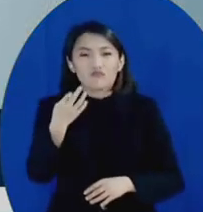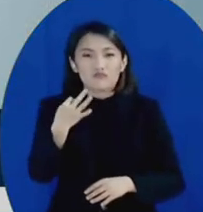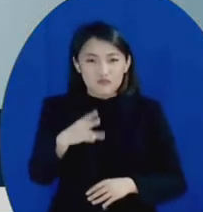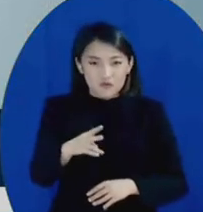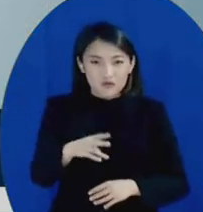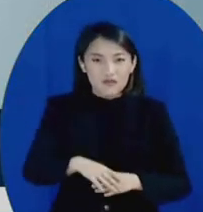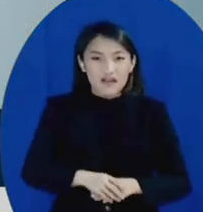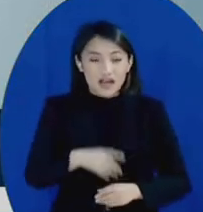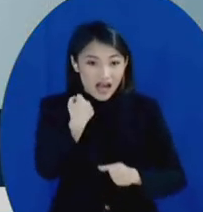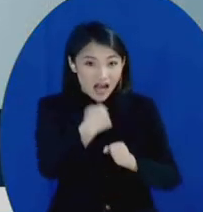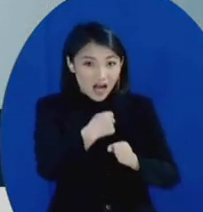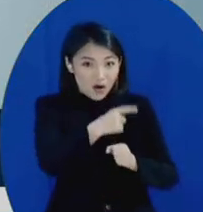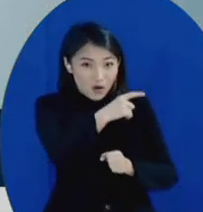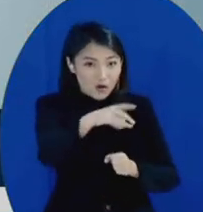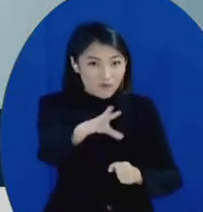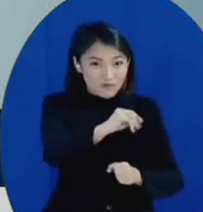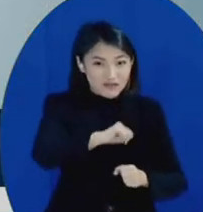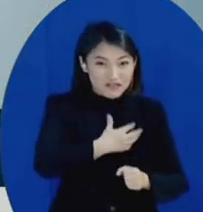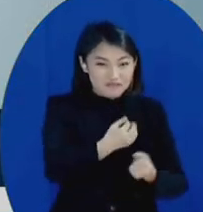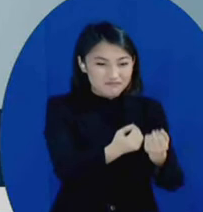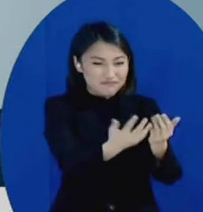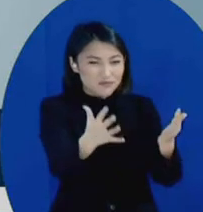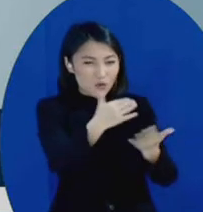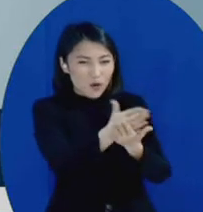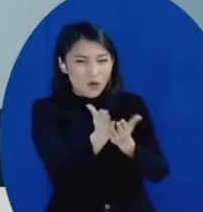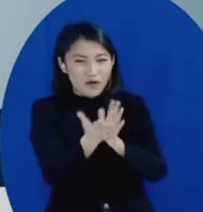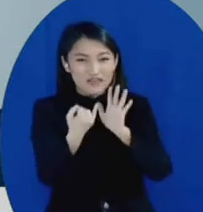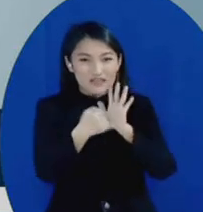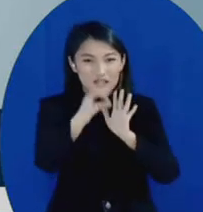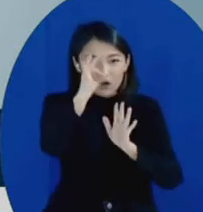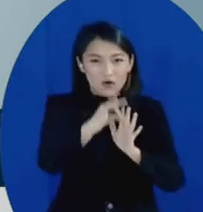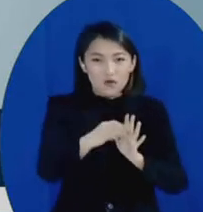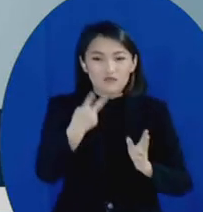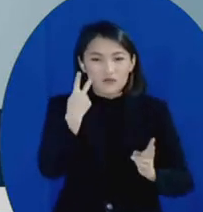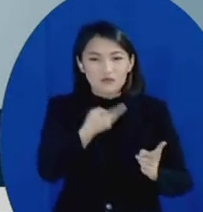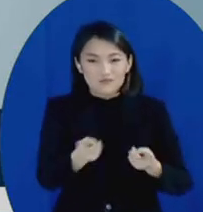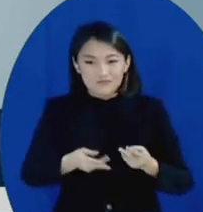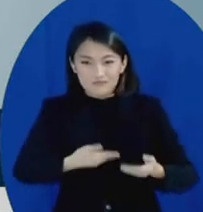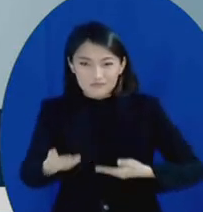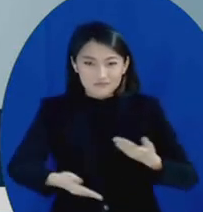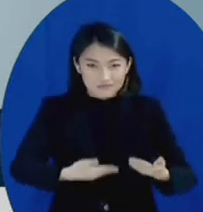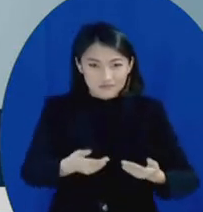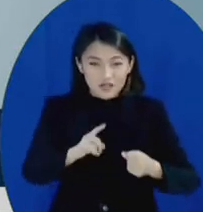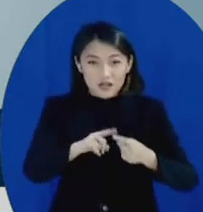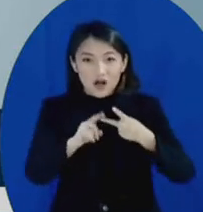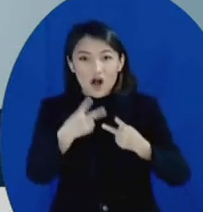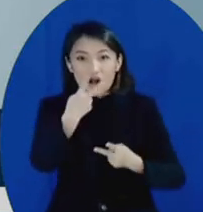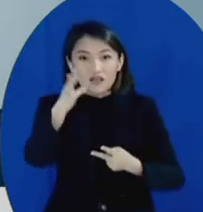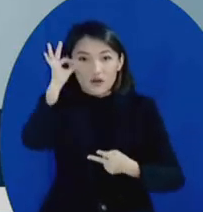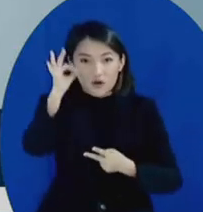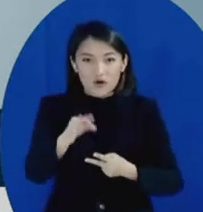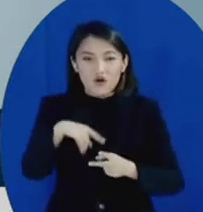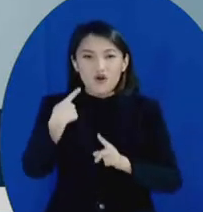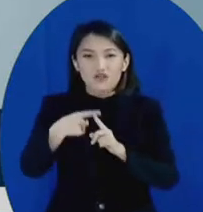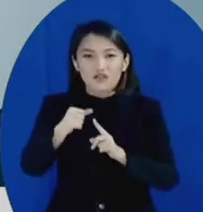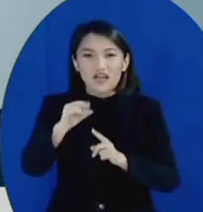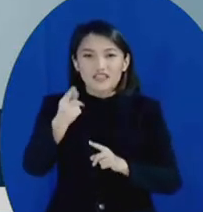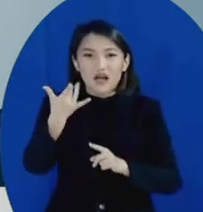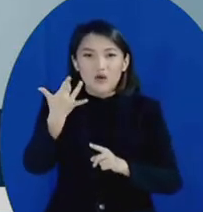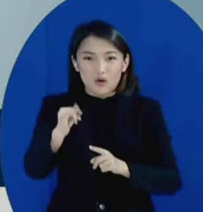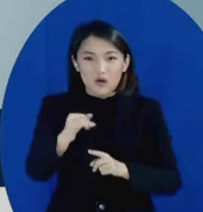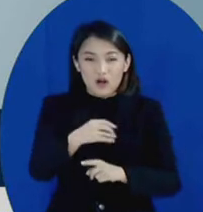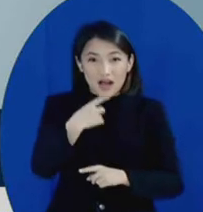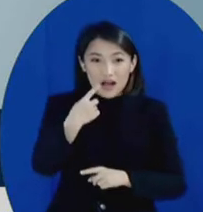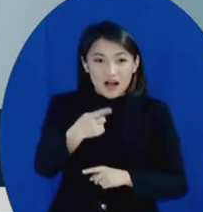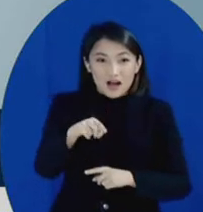засгийн идэвхтэй салбараар навч үзвэл 60 орчим хувийг үйлчлэгээний салбар бүрдүүлж байна. За мөн хөдөө аж ахуйн салбар 25 хувийг, харин уулуурхаан хүндүүлвэрийн салбарын